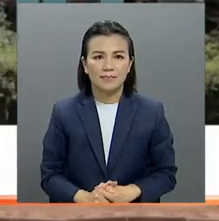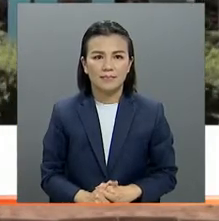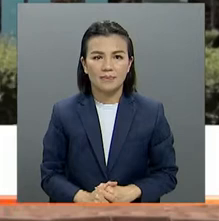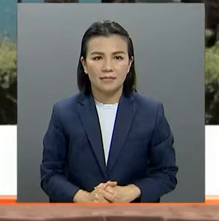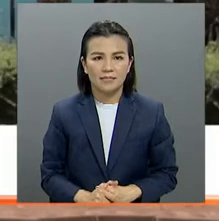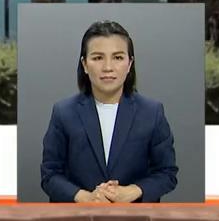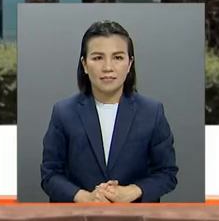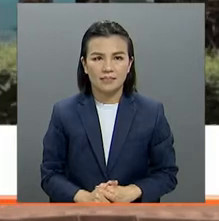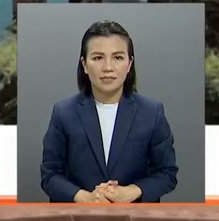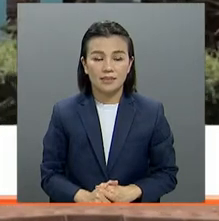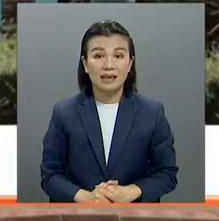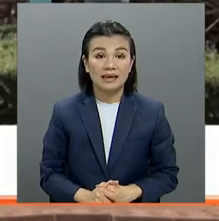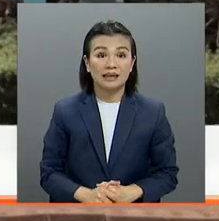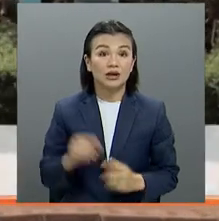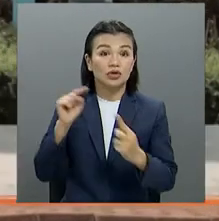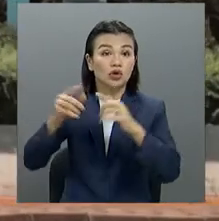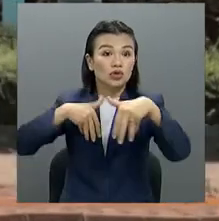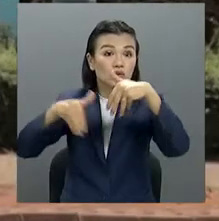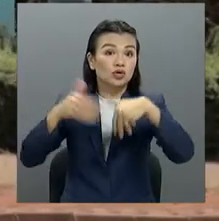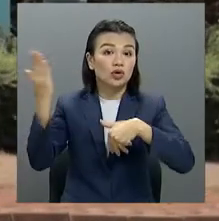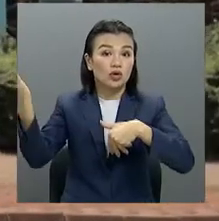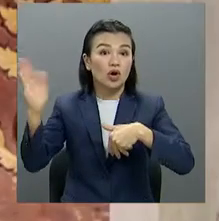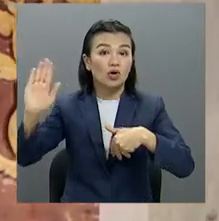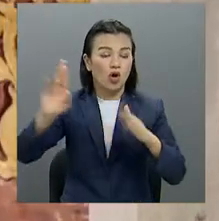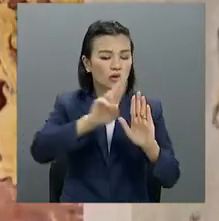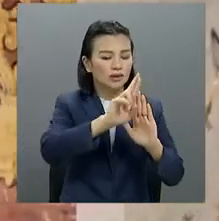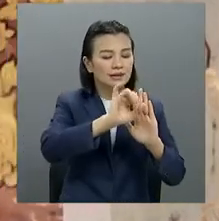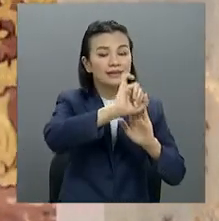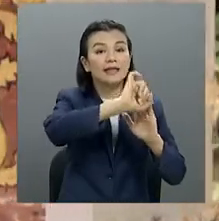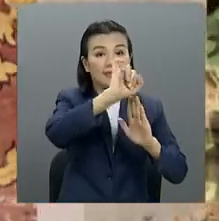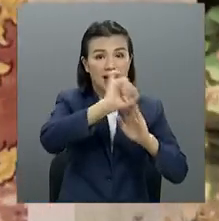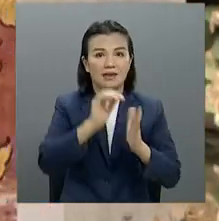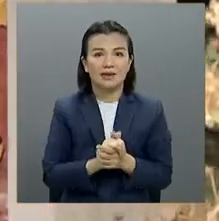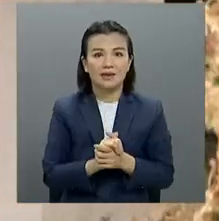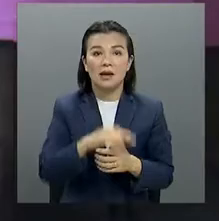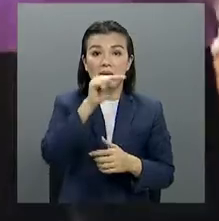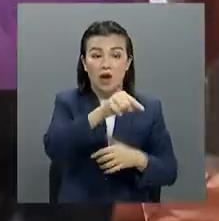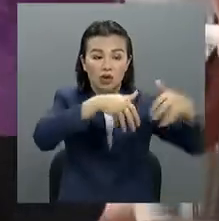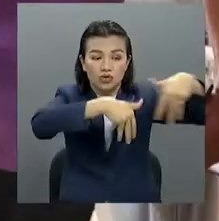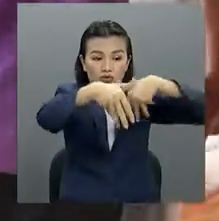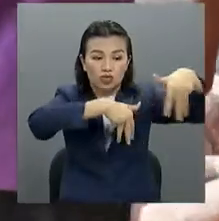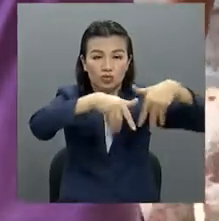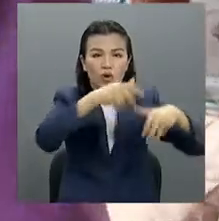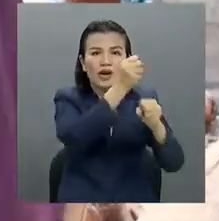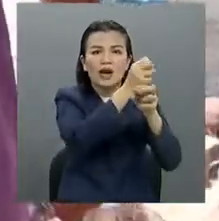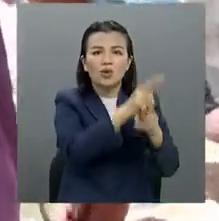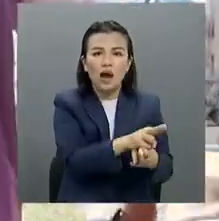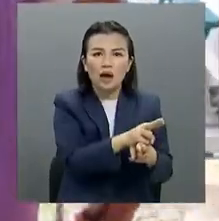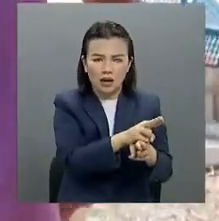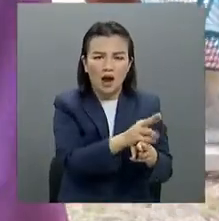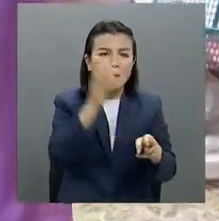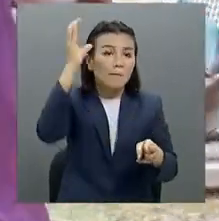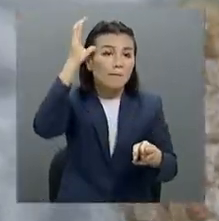บ้านป่าตาลอำเภอสันกำแพงจังหวัดเชียงใหม่ยังเป็นอีกหมู่บ้านหนึ่งที่ยังคงอนุรักษ์ภูมิปัญญาการทำน้ำหนังนี้เอาไ